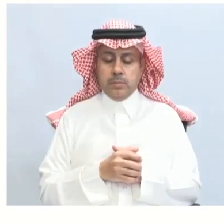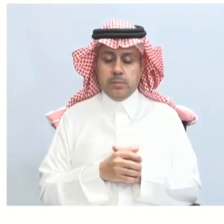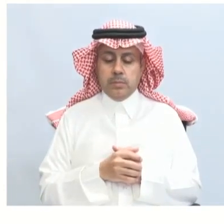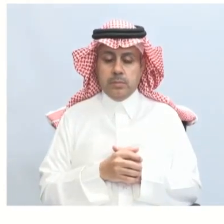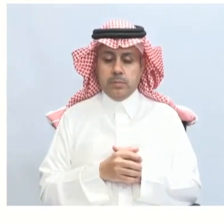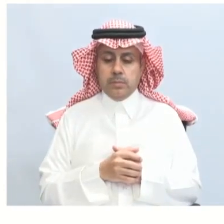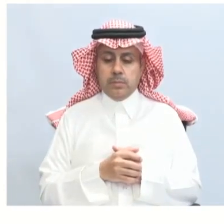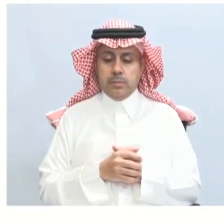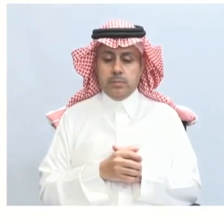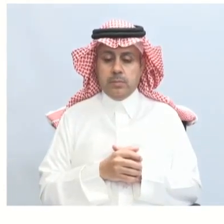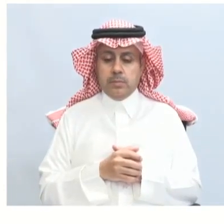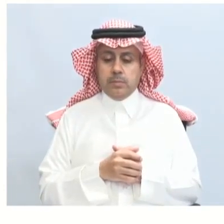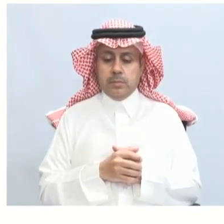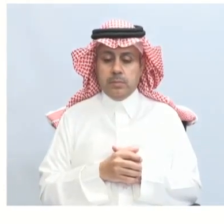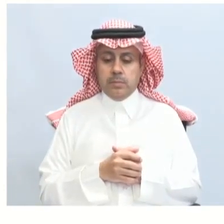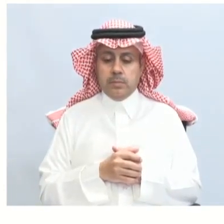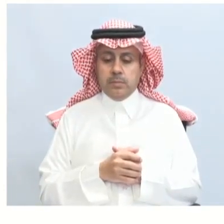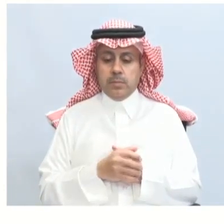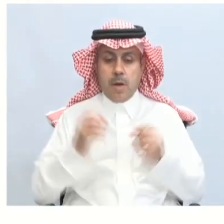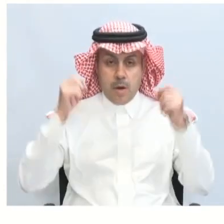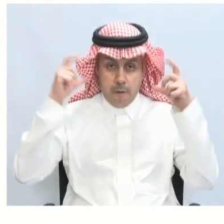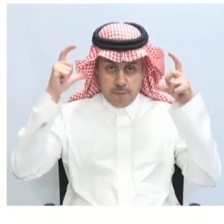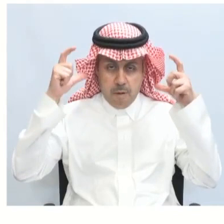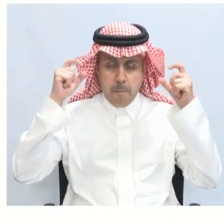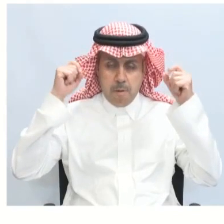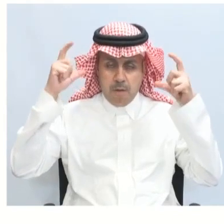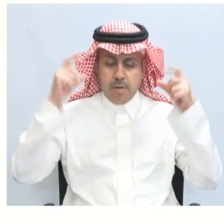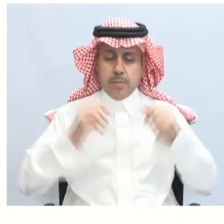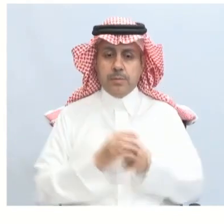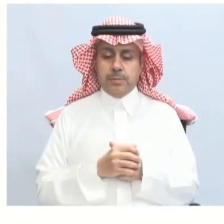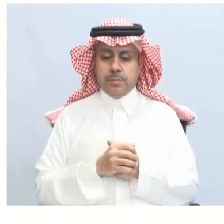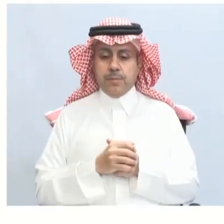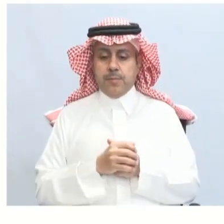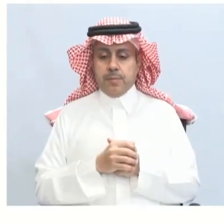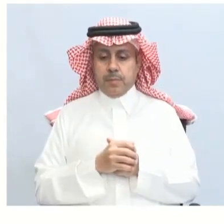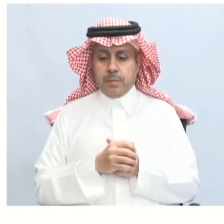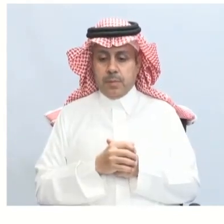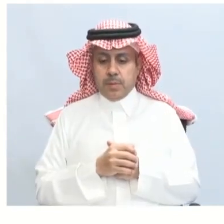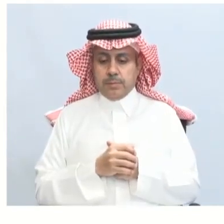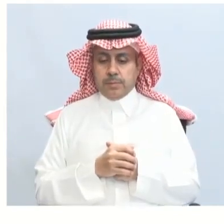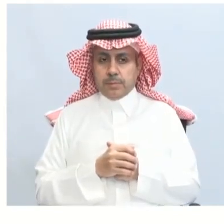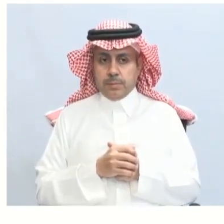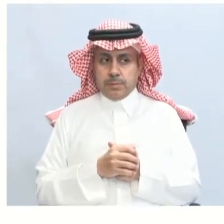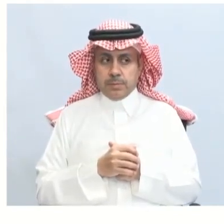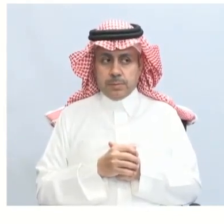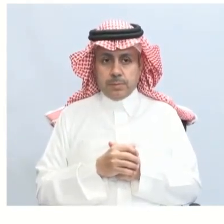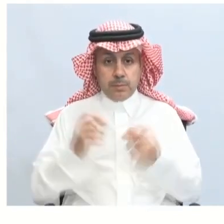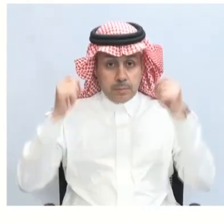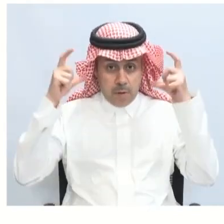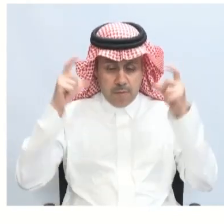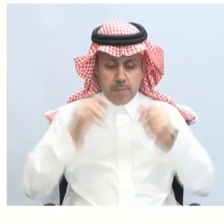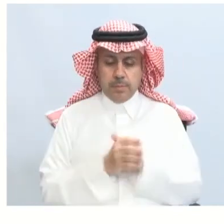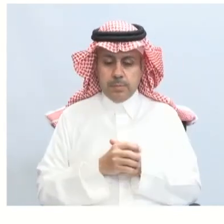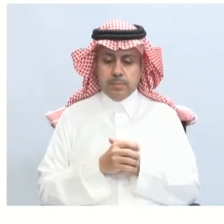يعقلها احسنتم نقول يعقلها اي يدركها يفهمها لا يدرك هذا المثال ولا يفهم هذا